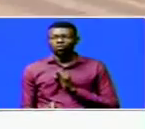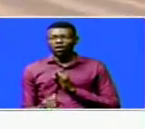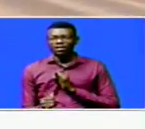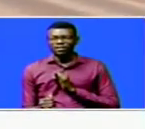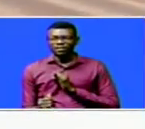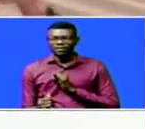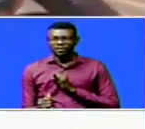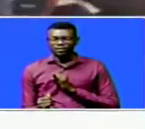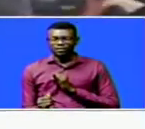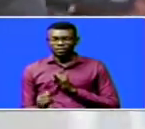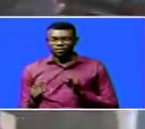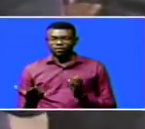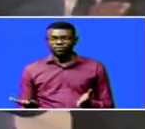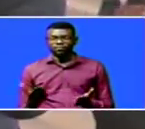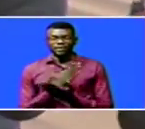Wenzangu,